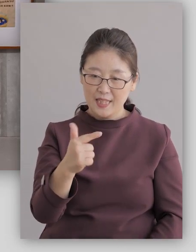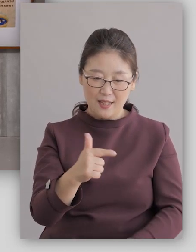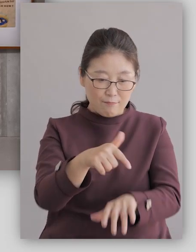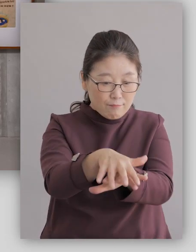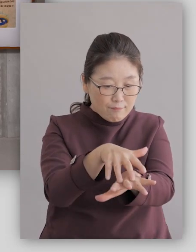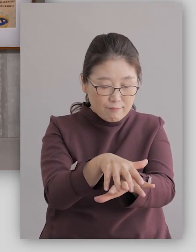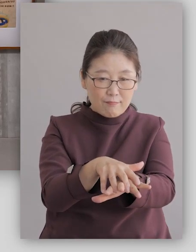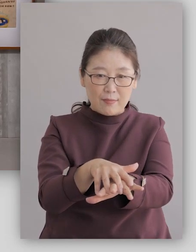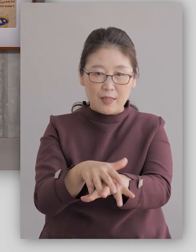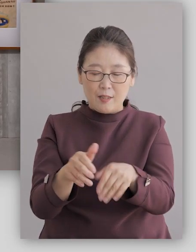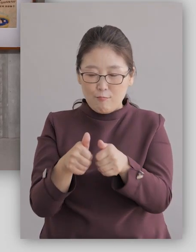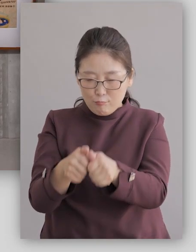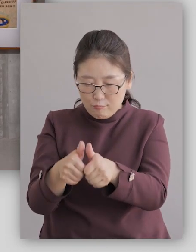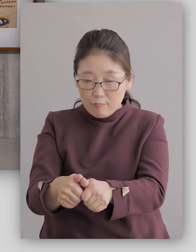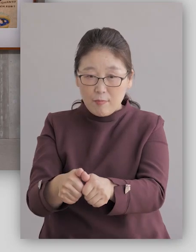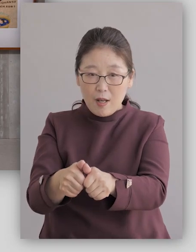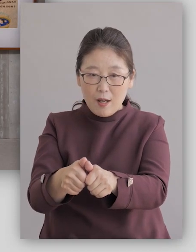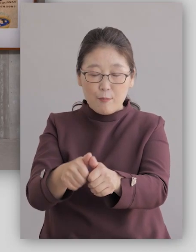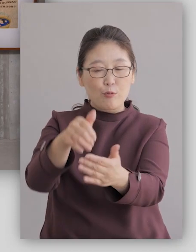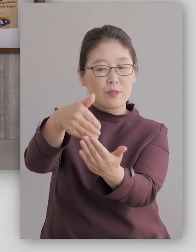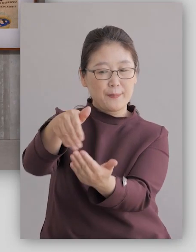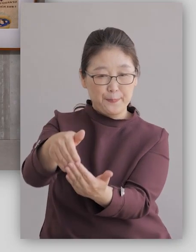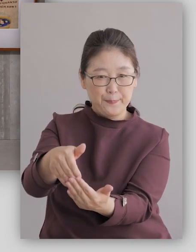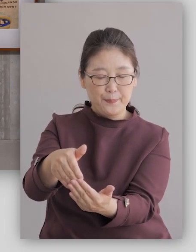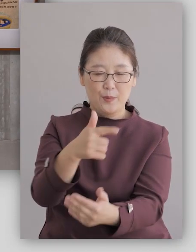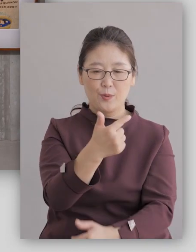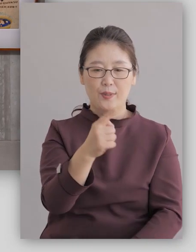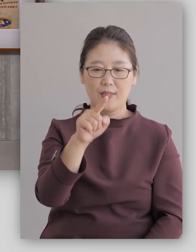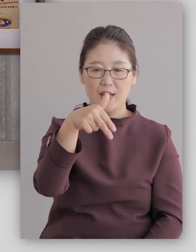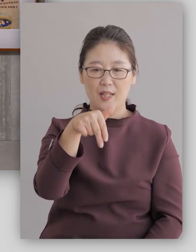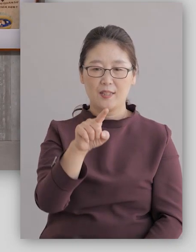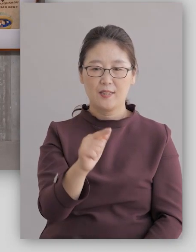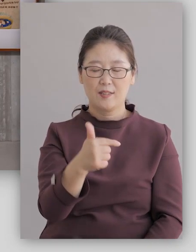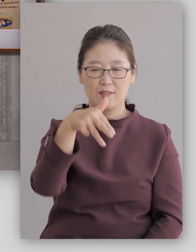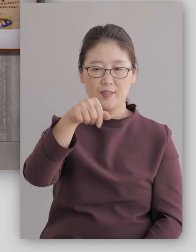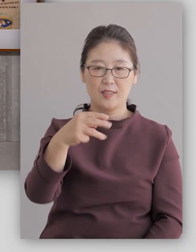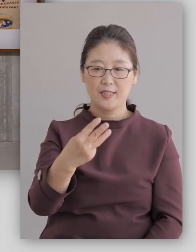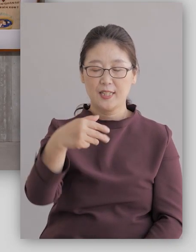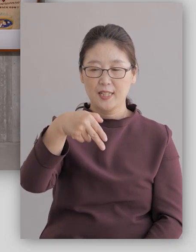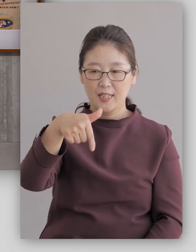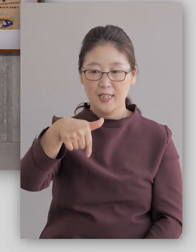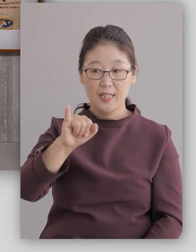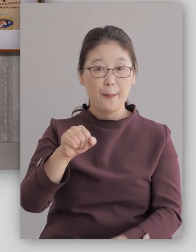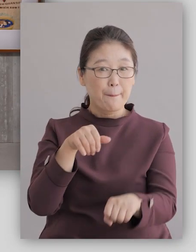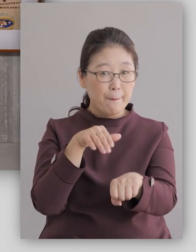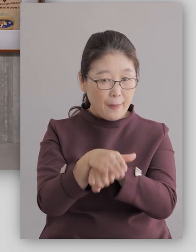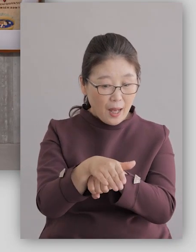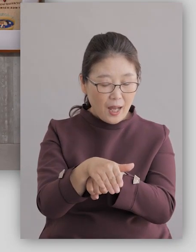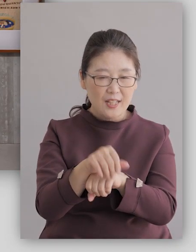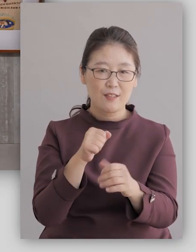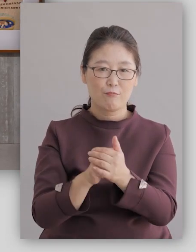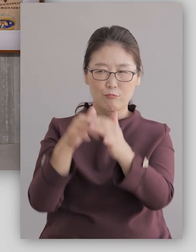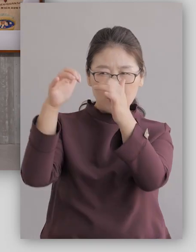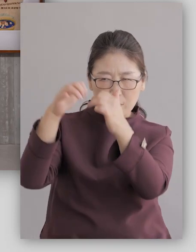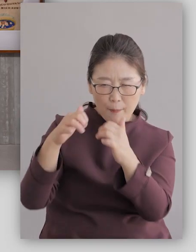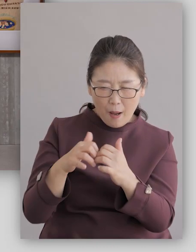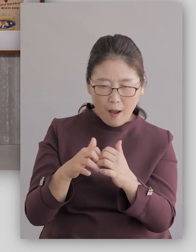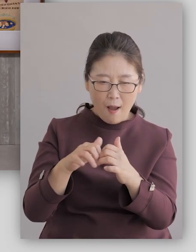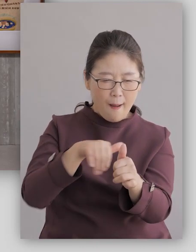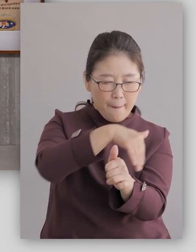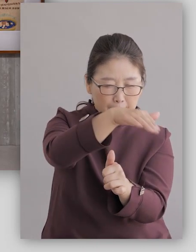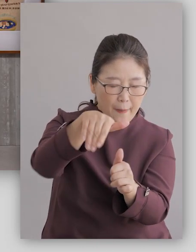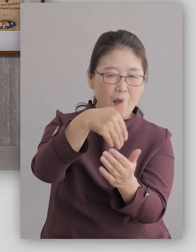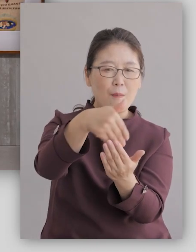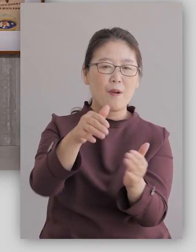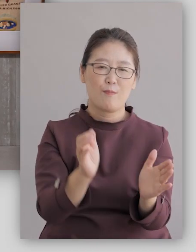물감을 잉킹을 해서 하는 작업과 그 다음 나전체계 공법을 통해서 전쟁의 모습들을 남겨놨습니다.